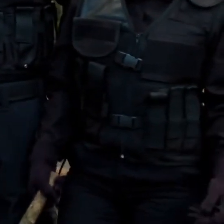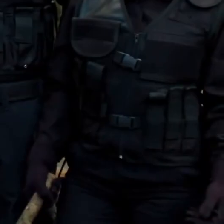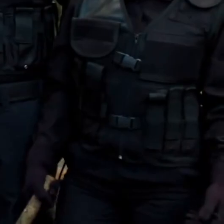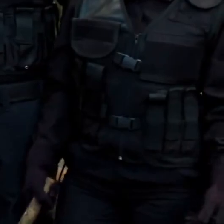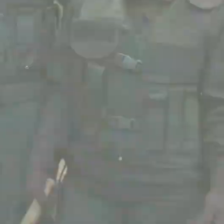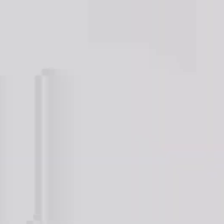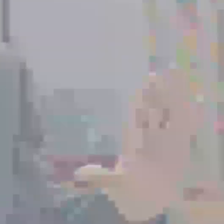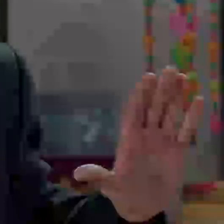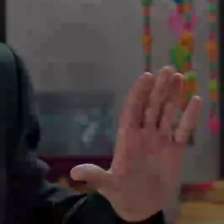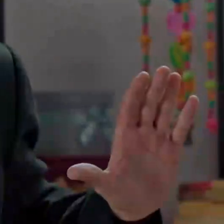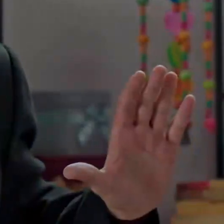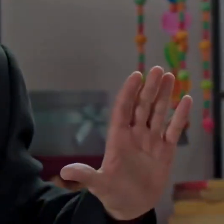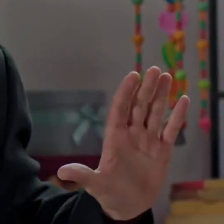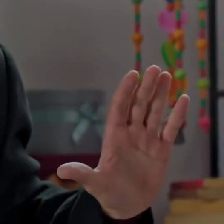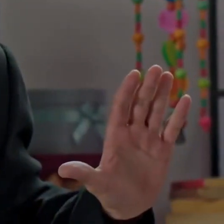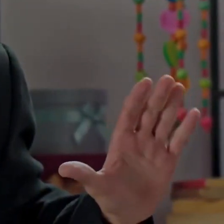Gerçek.